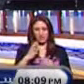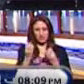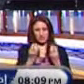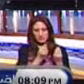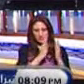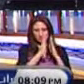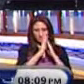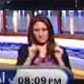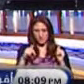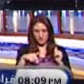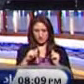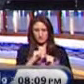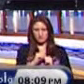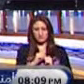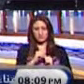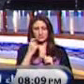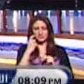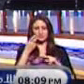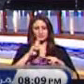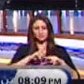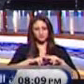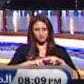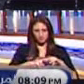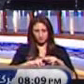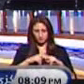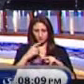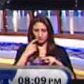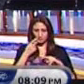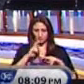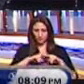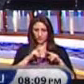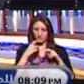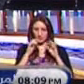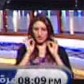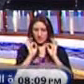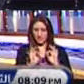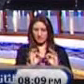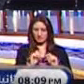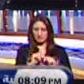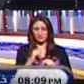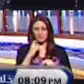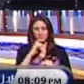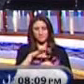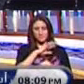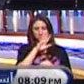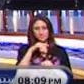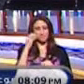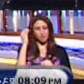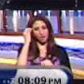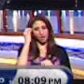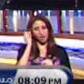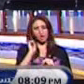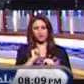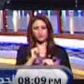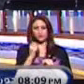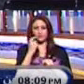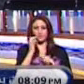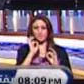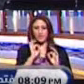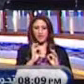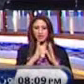مصريين في دولة جارة وشقيقة من دول الربيع العربي، وفي الوقت اللي الناس عايزة تعرف الحقيقة بتسأل فين